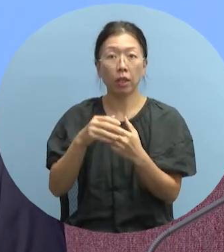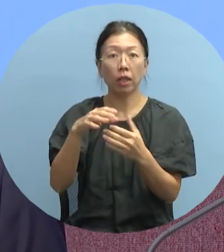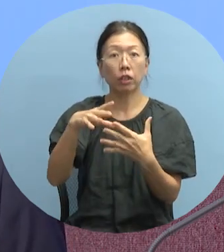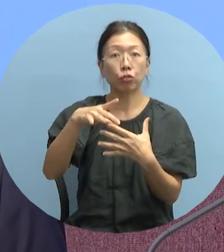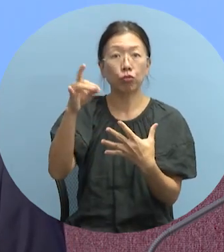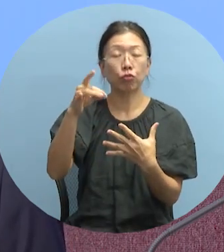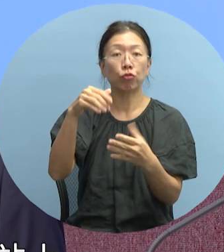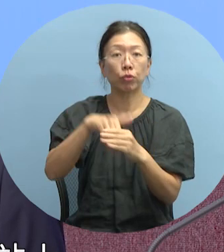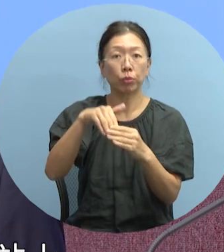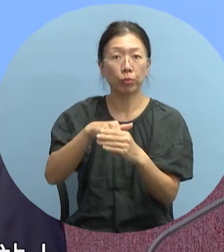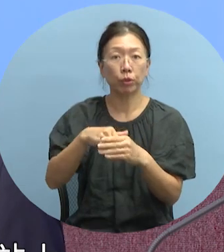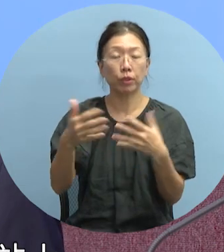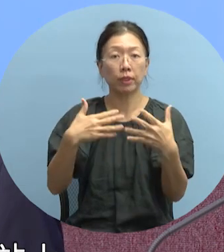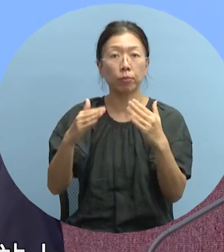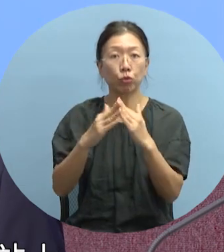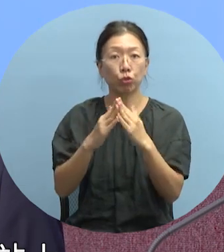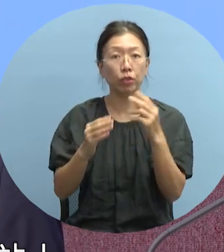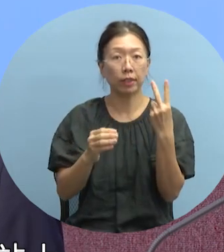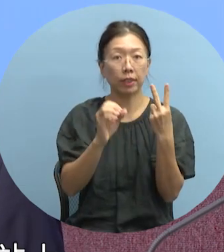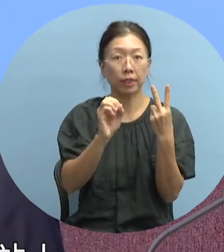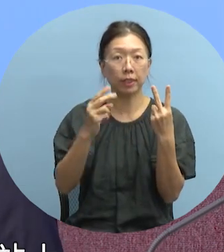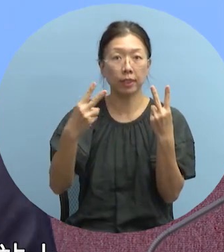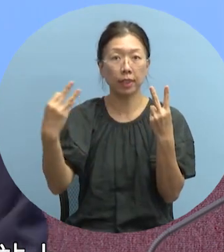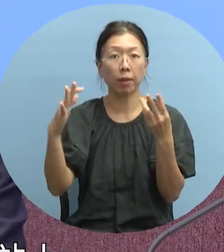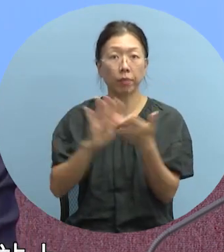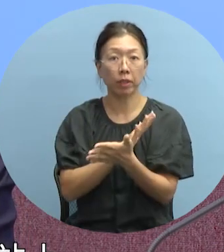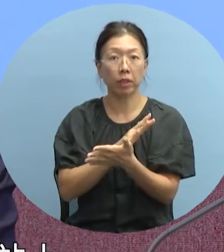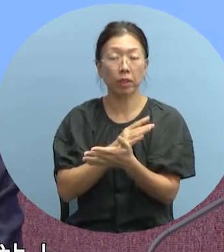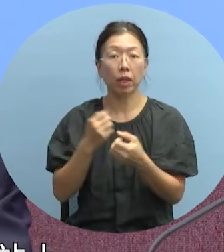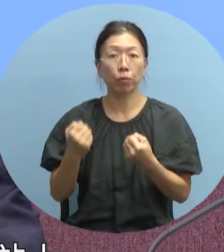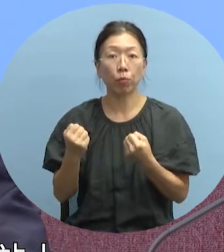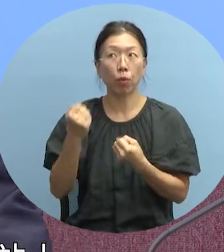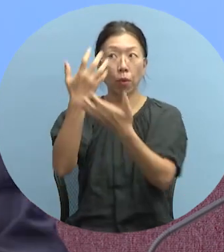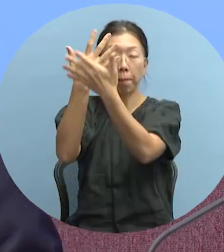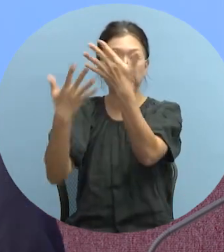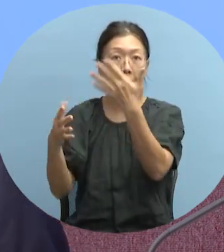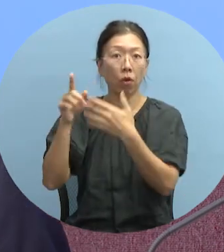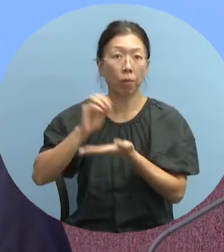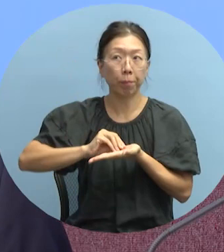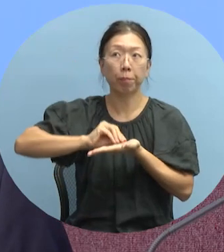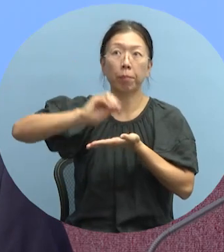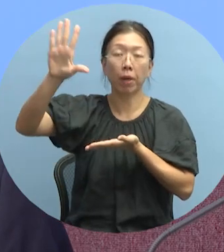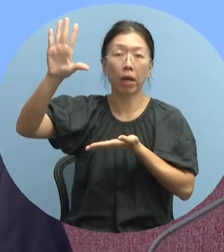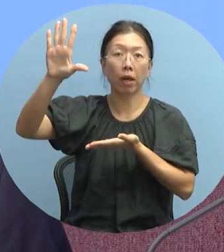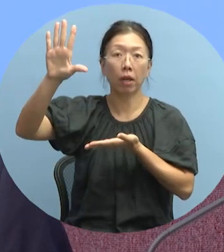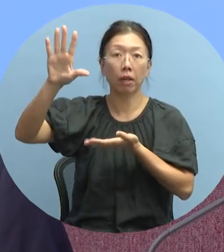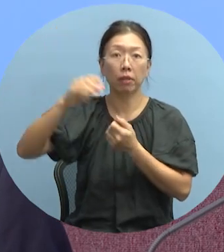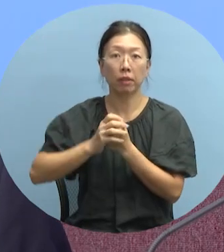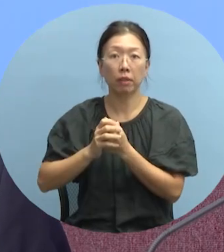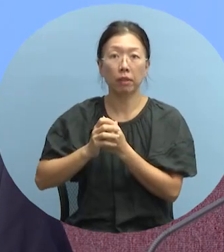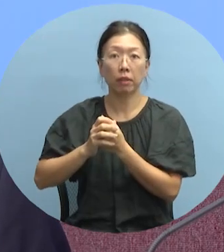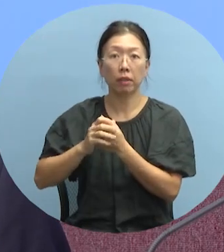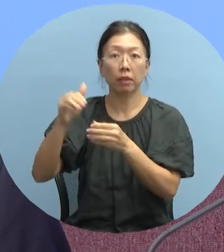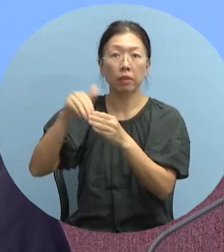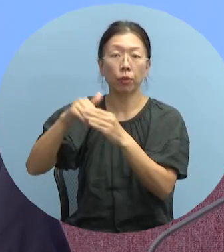就已經喺我哋2023年區議會嘅一般選舉網站上邊咧上載一份叫做競選須